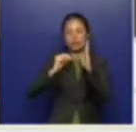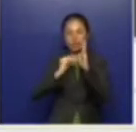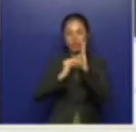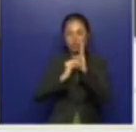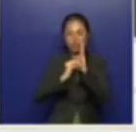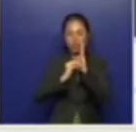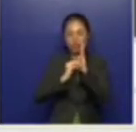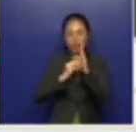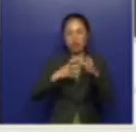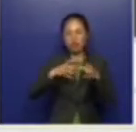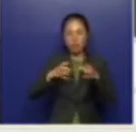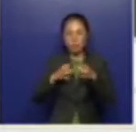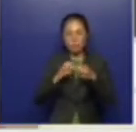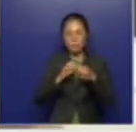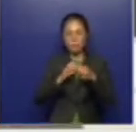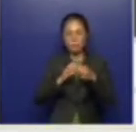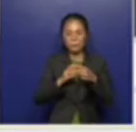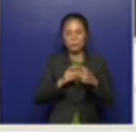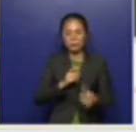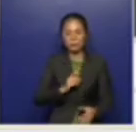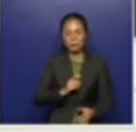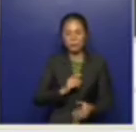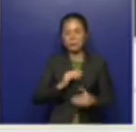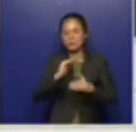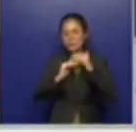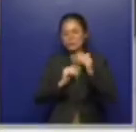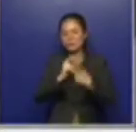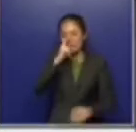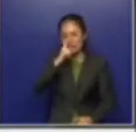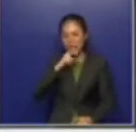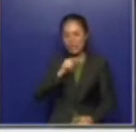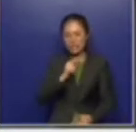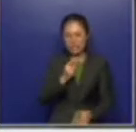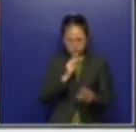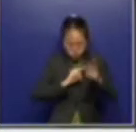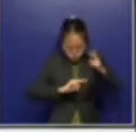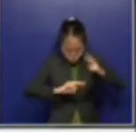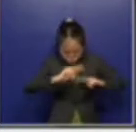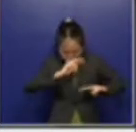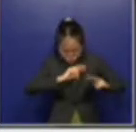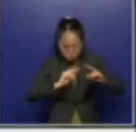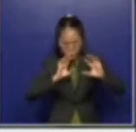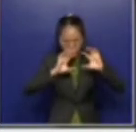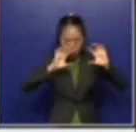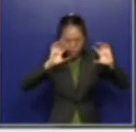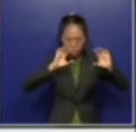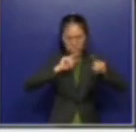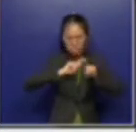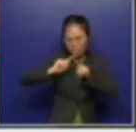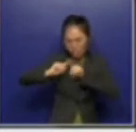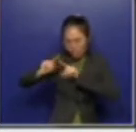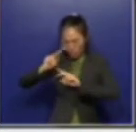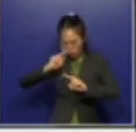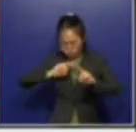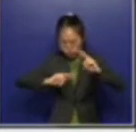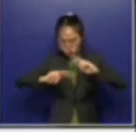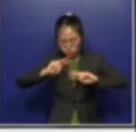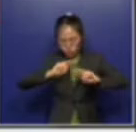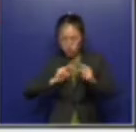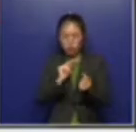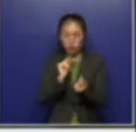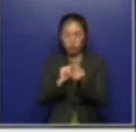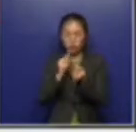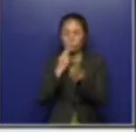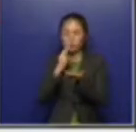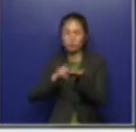ทยในฐานะฝ่ายค้านติดตามการทำงานของรัฐบาลทุกหน่วยงานครับท่านประธานที่เคารพครับกรมไปรษณีย์โทรเล